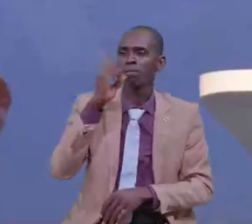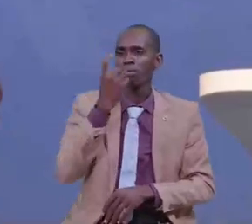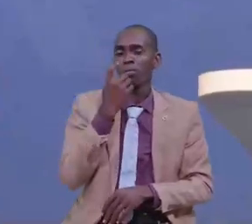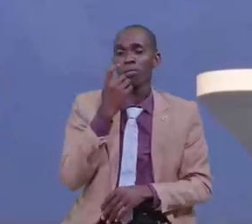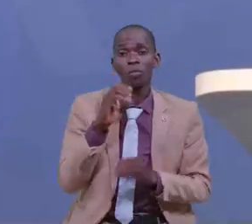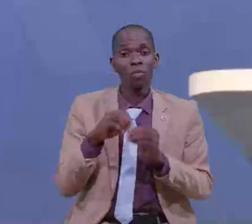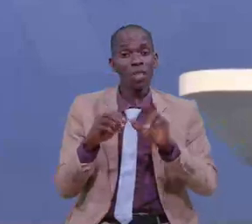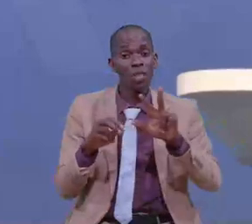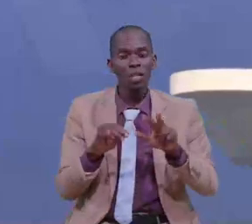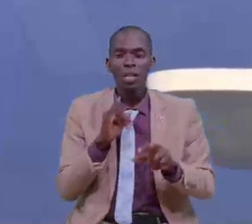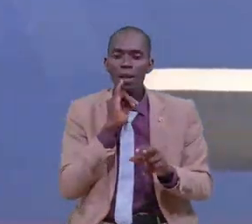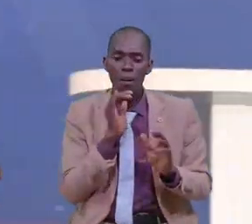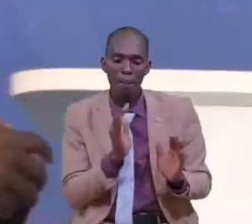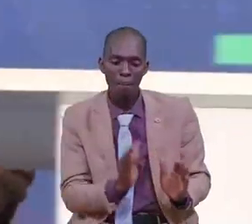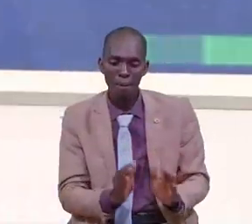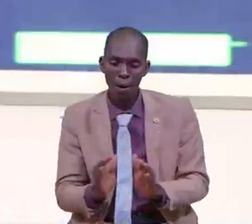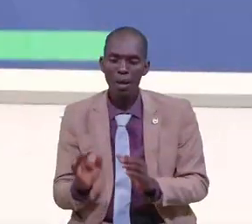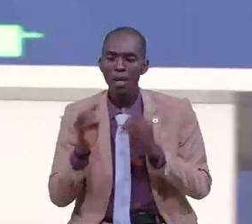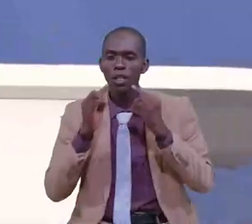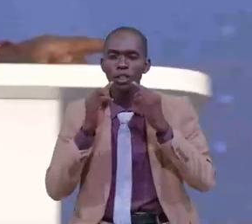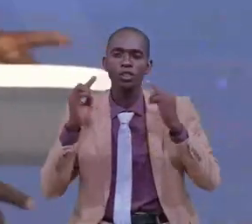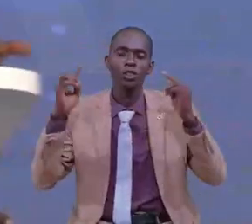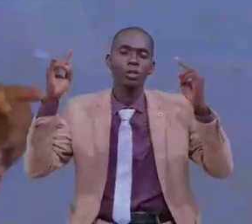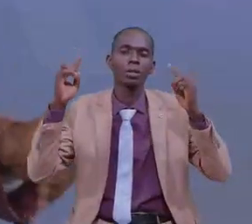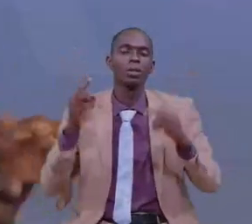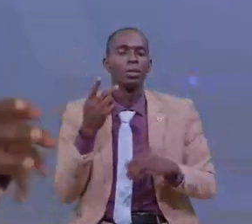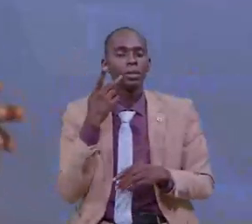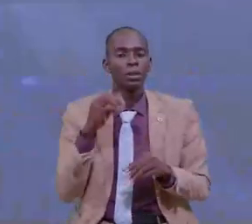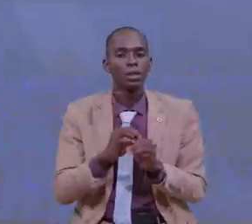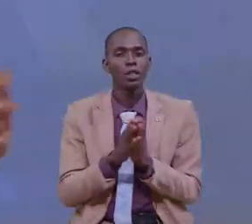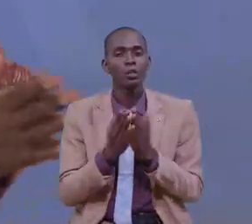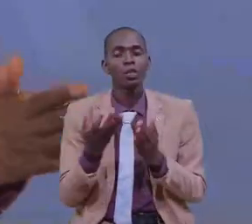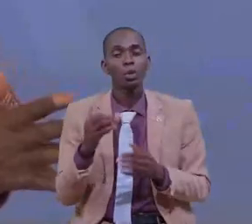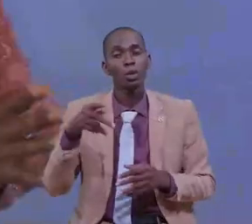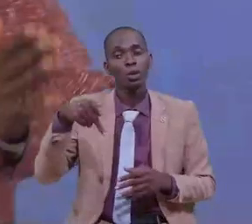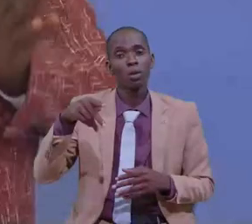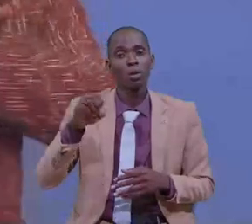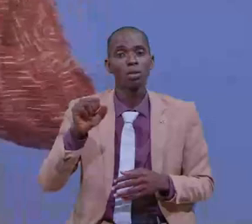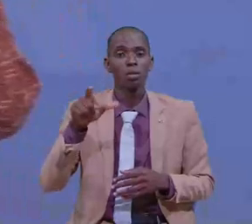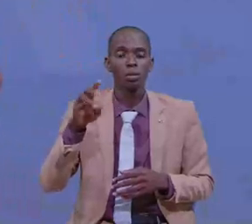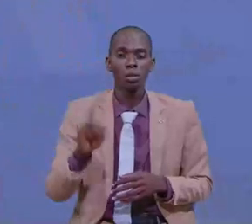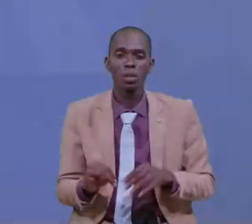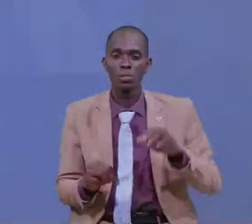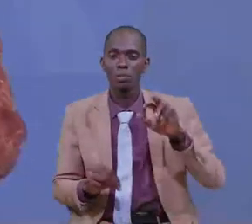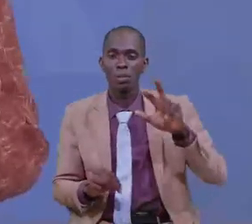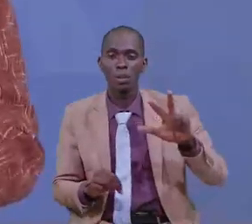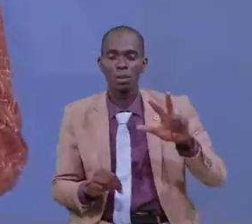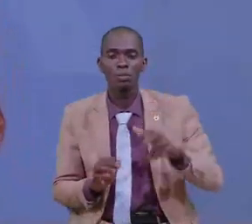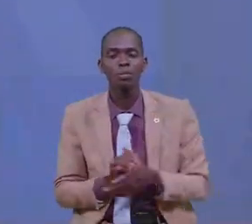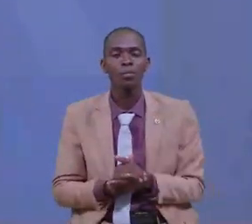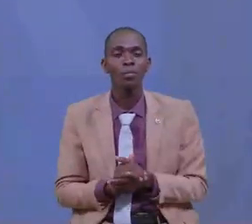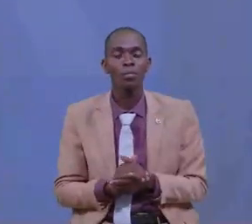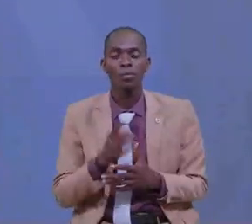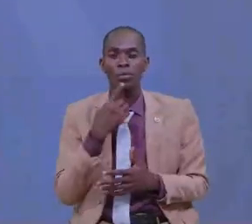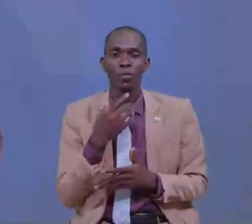Troisièmement, c'est le succès planifié. Voilà pourquoi il dit dans les psaumes, si vous voyez le verset 3 en particulier, psaume